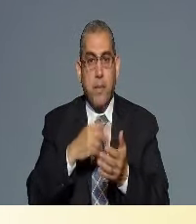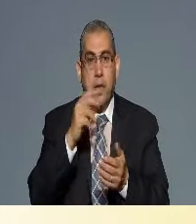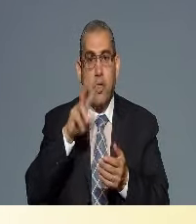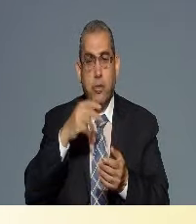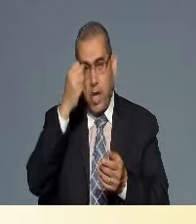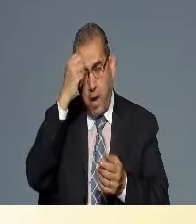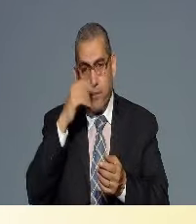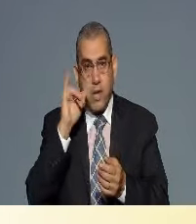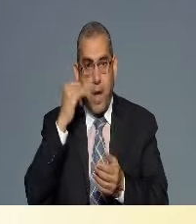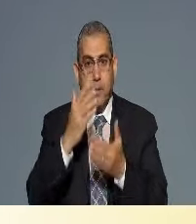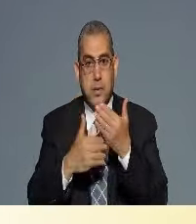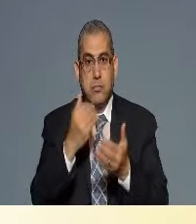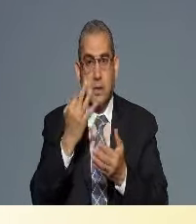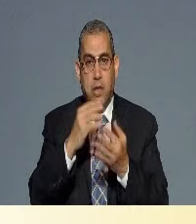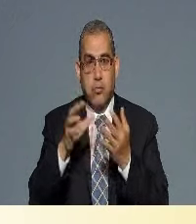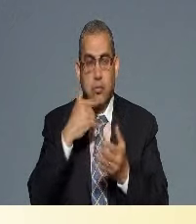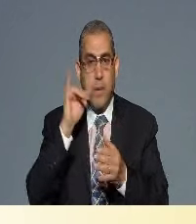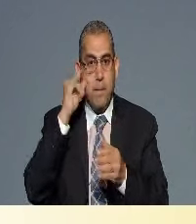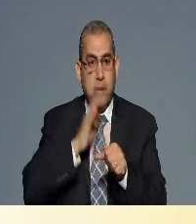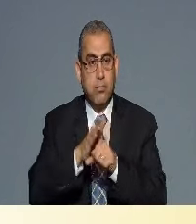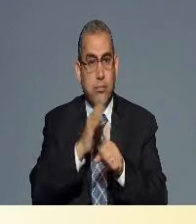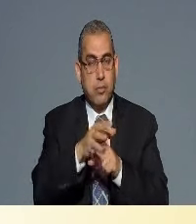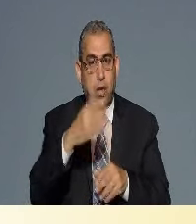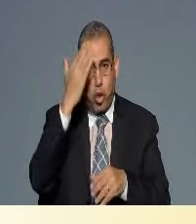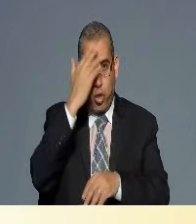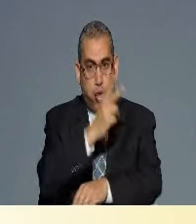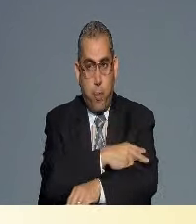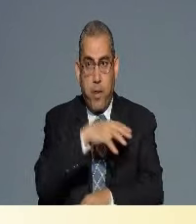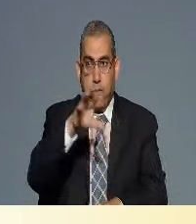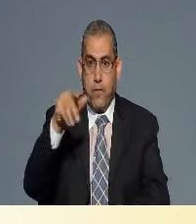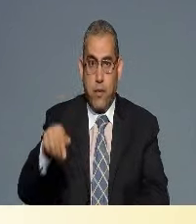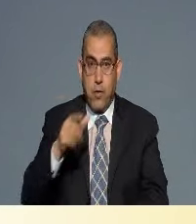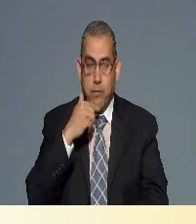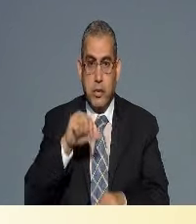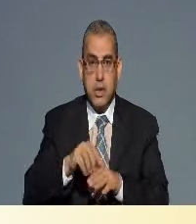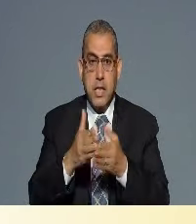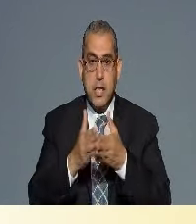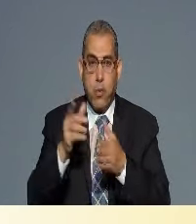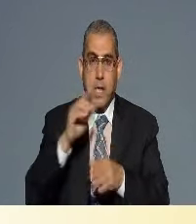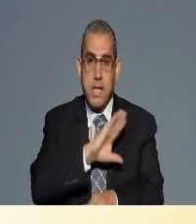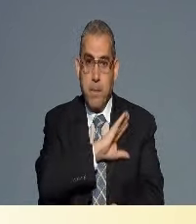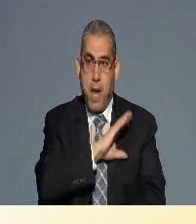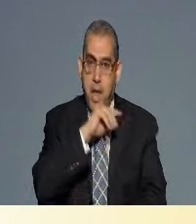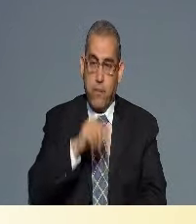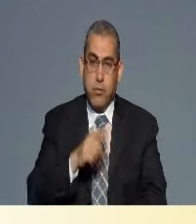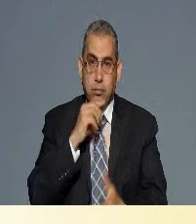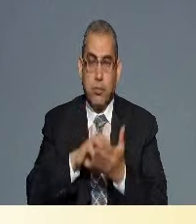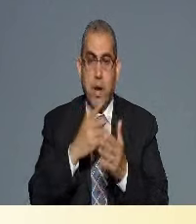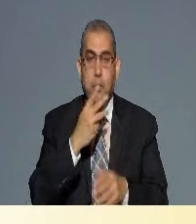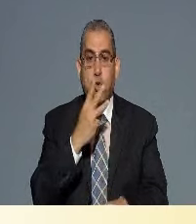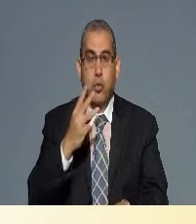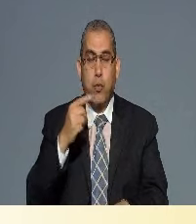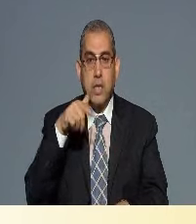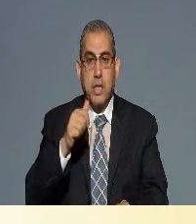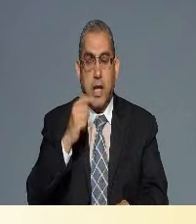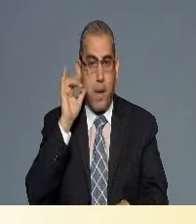في 3 دورات، عندنا مجازر سيادتك في دمياط وفي اماكن متفرقه في السويس وفي الاسماعيليه بنتكلم على 360 راس،